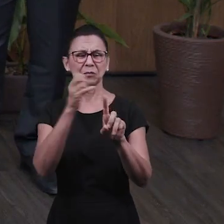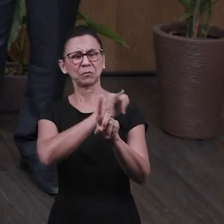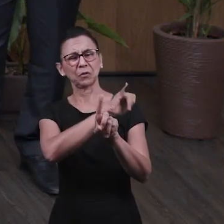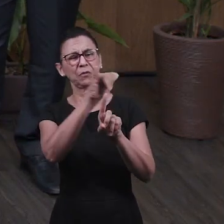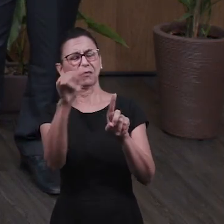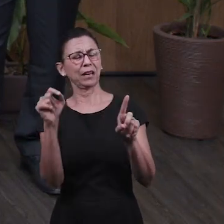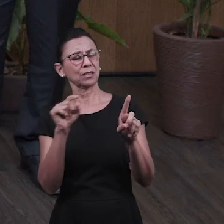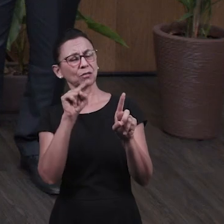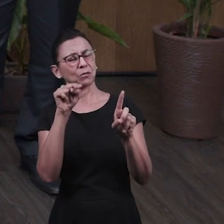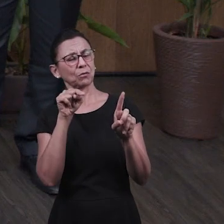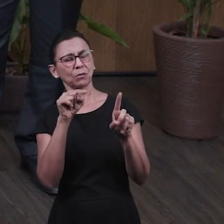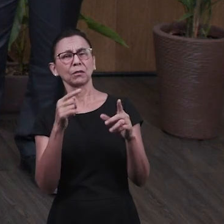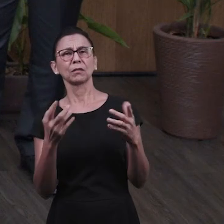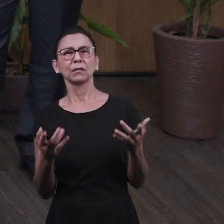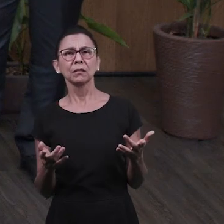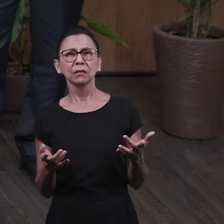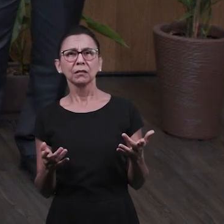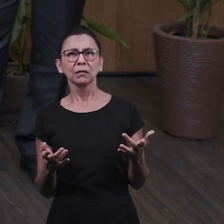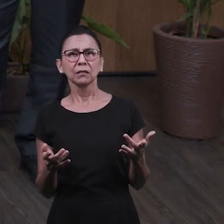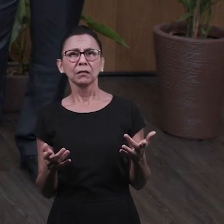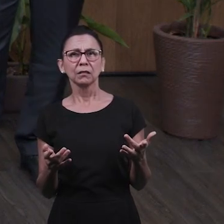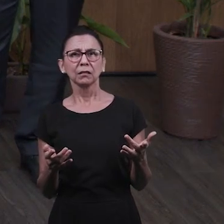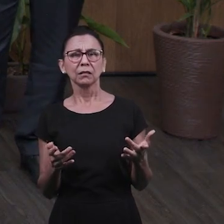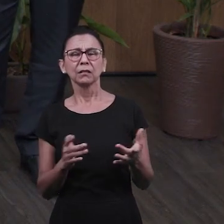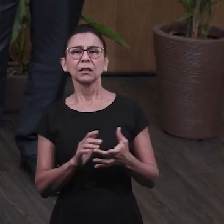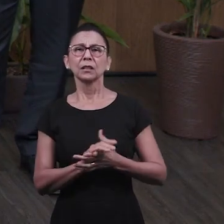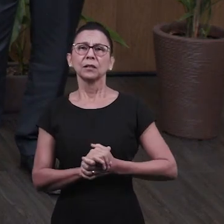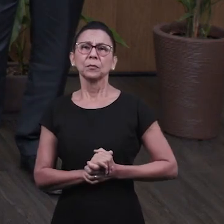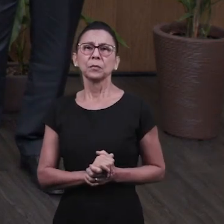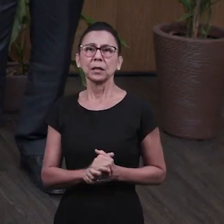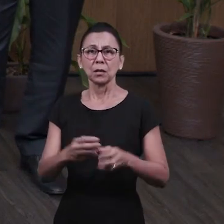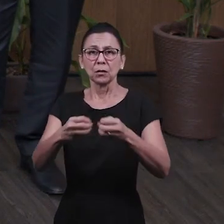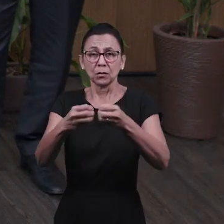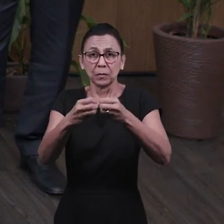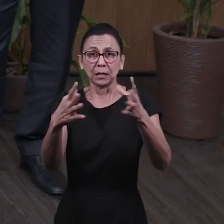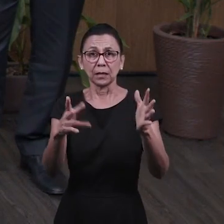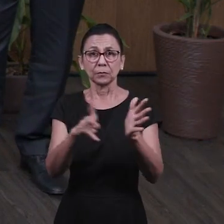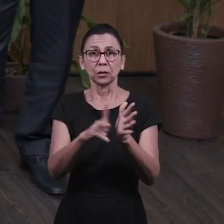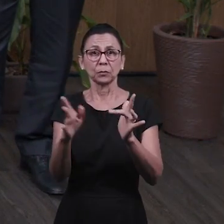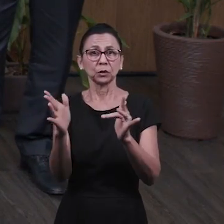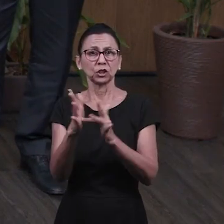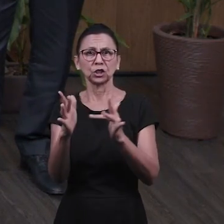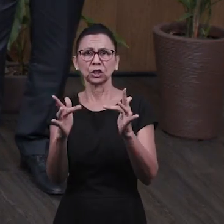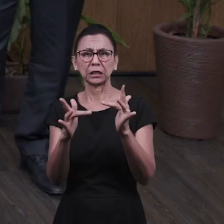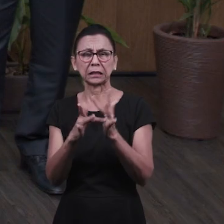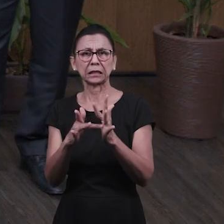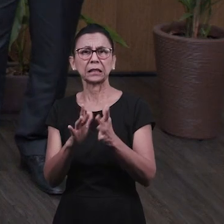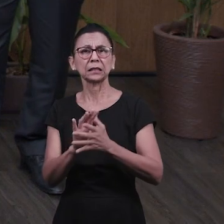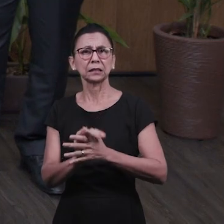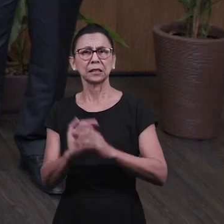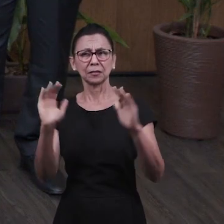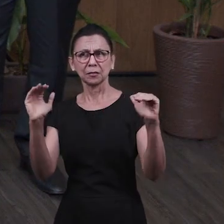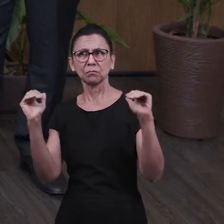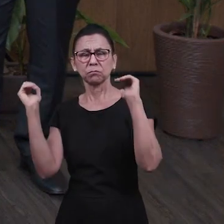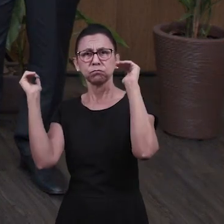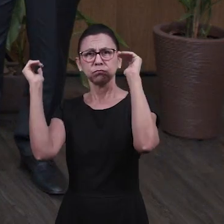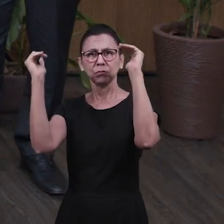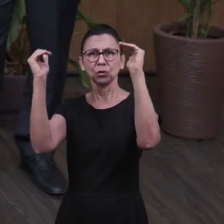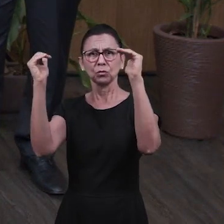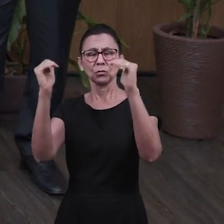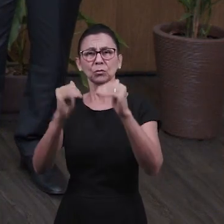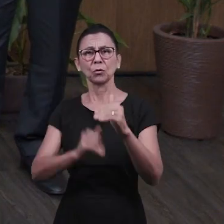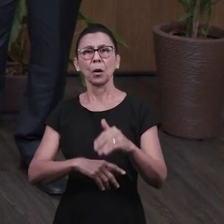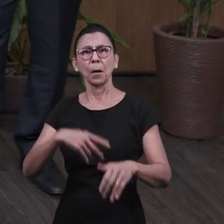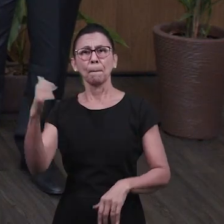ça l'enseignement prophétique? Un signe réalisé par le Seigneur Jésus avait la finalité supérieure